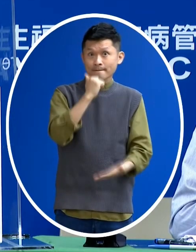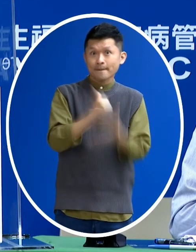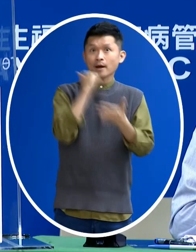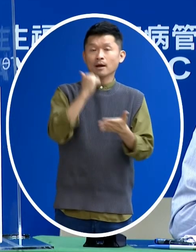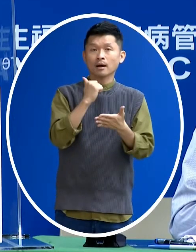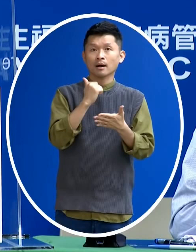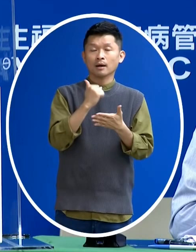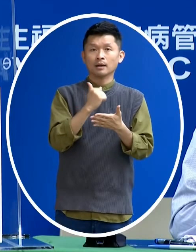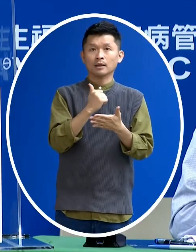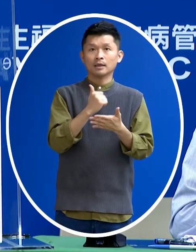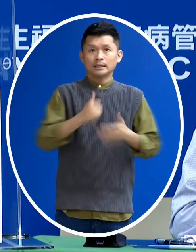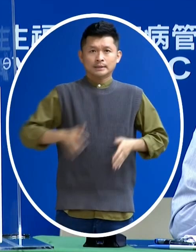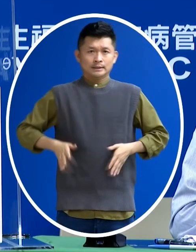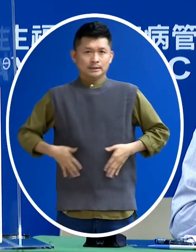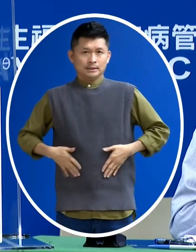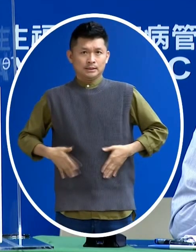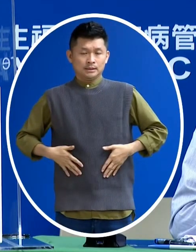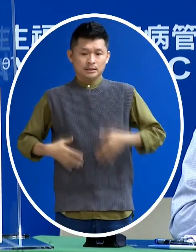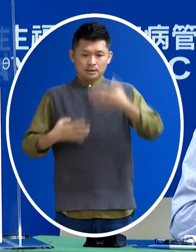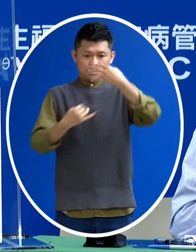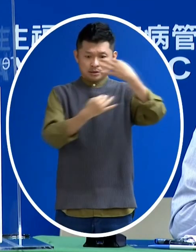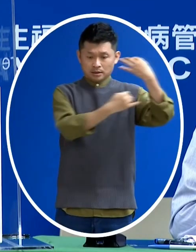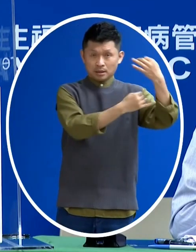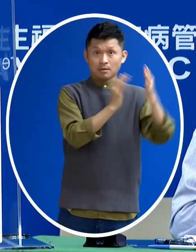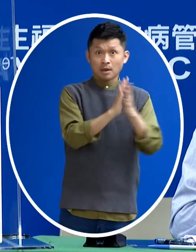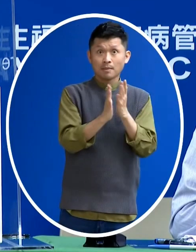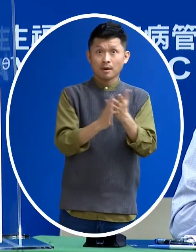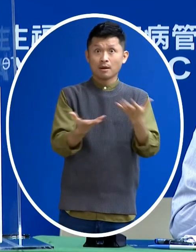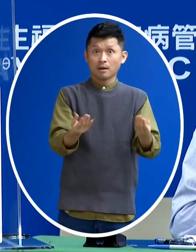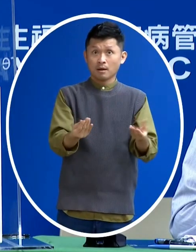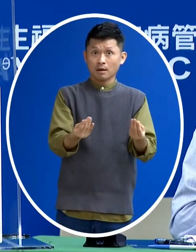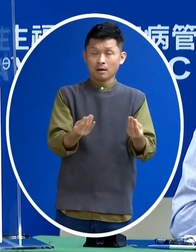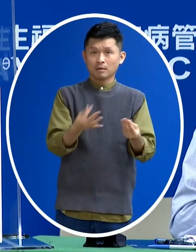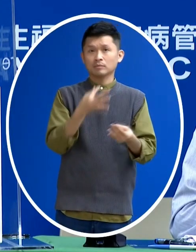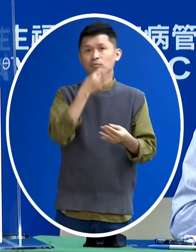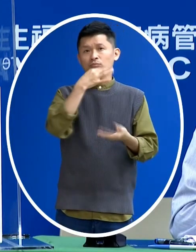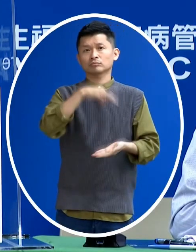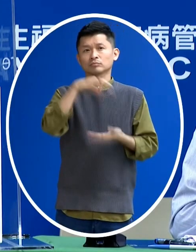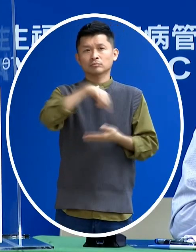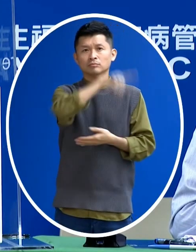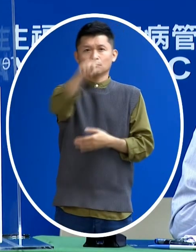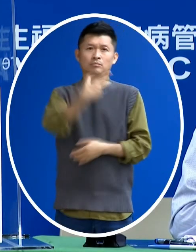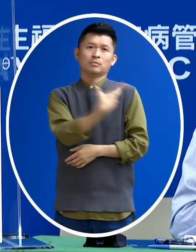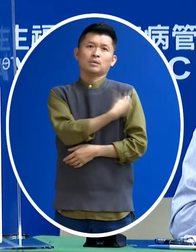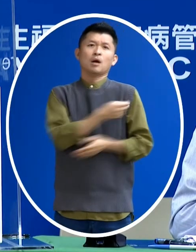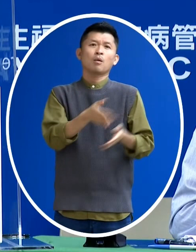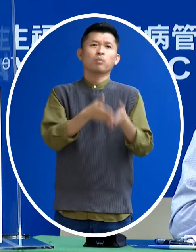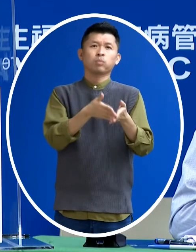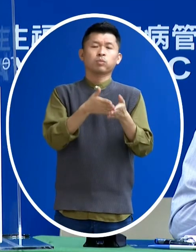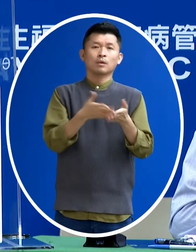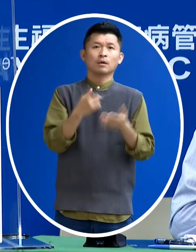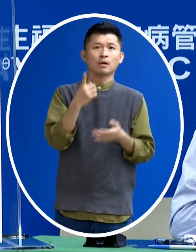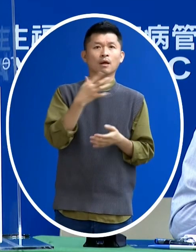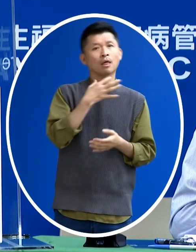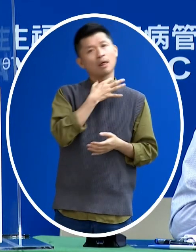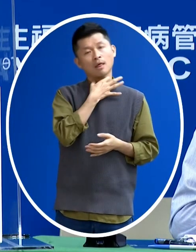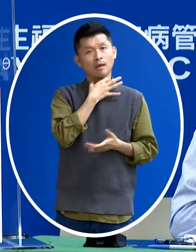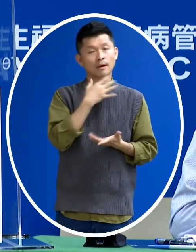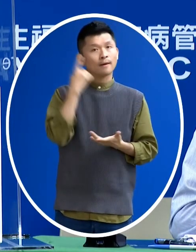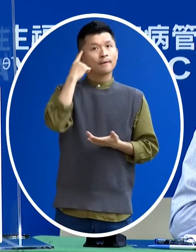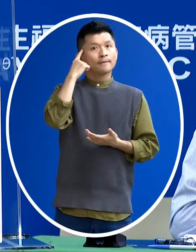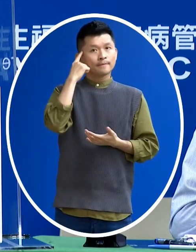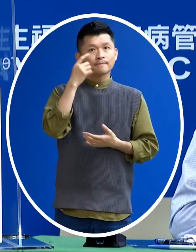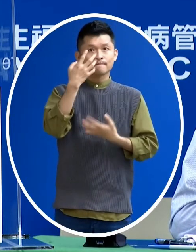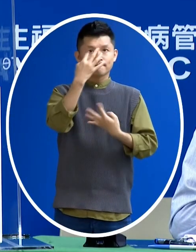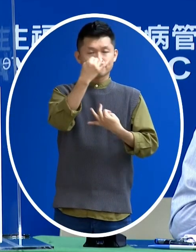功了，那又紧急，然后又没有把时程订好。好，那反而耽误了大家要打疫苗的时候，所以那时候就把时